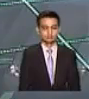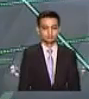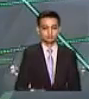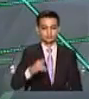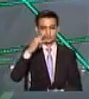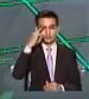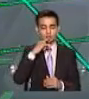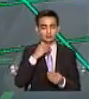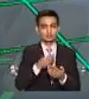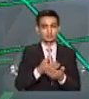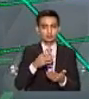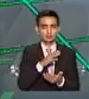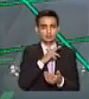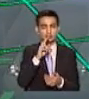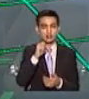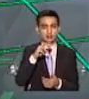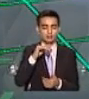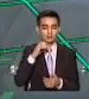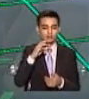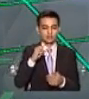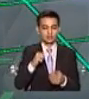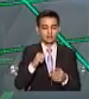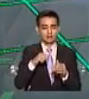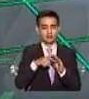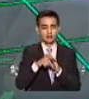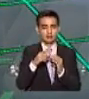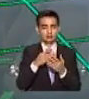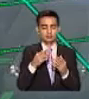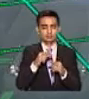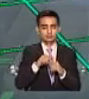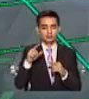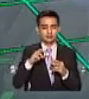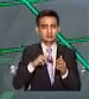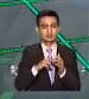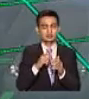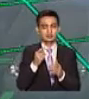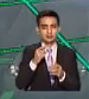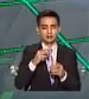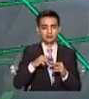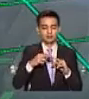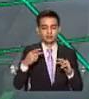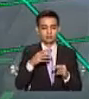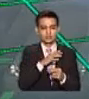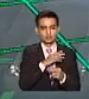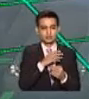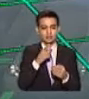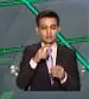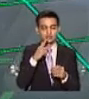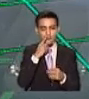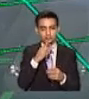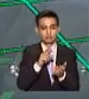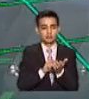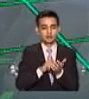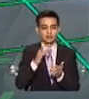В Казахстане подорожала капуста. Изменения в ценах первыми заметили, как всегда, пенсионеры. Они уверяют,